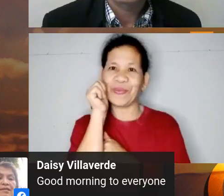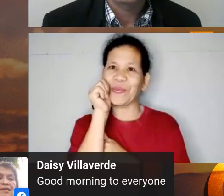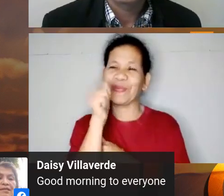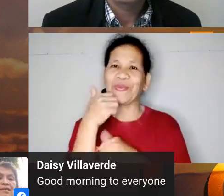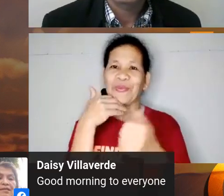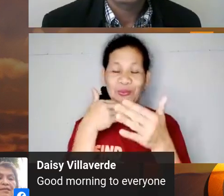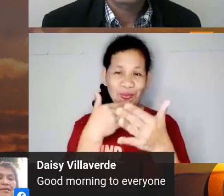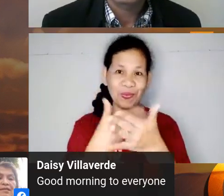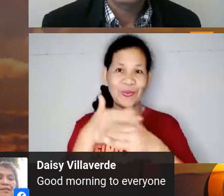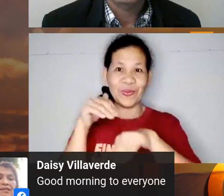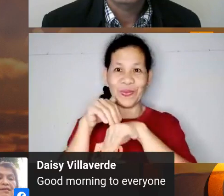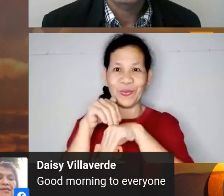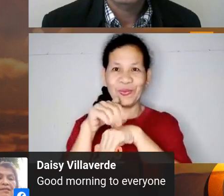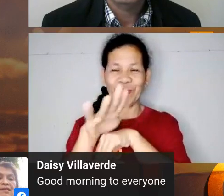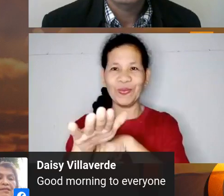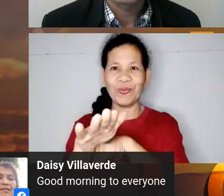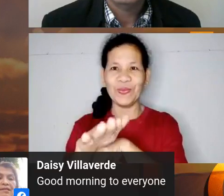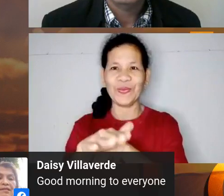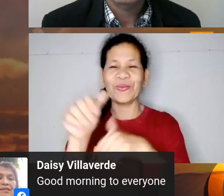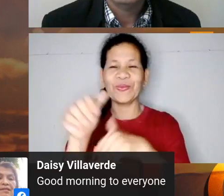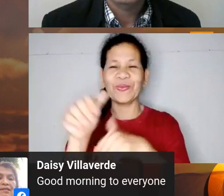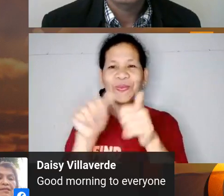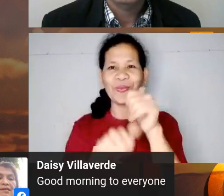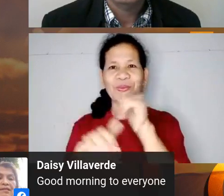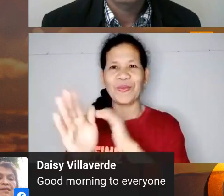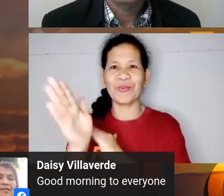tuwing dumarating na umaga.